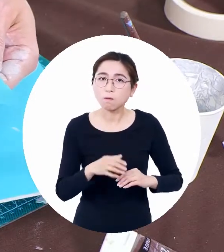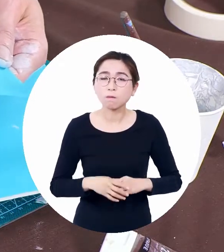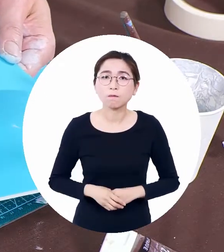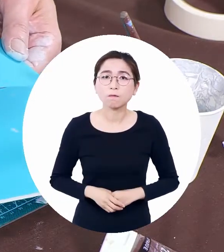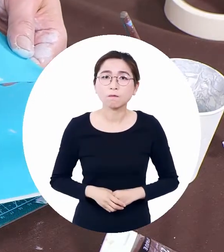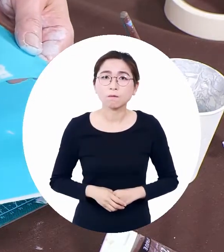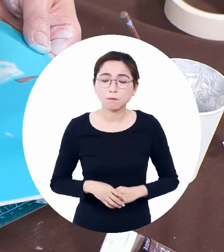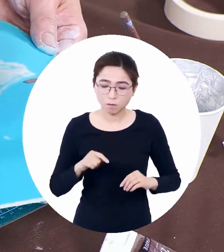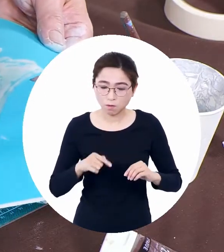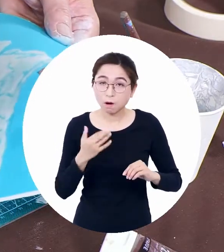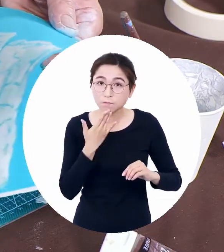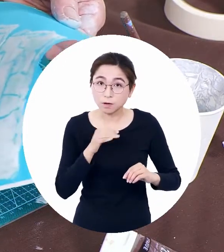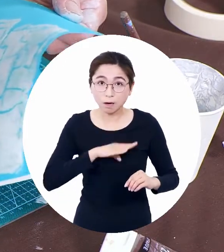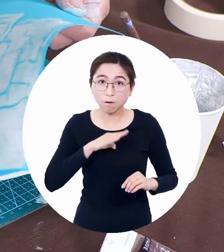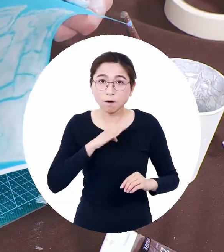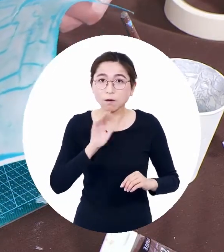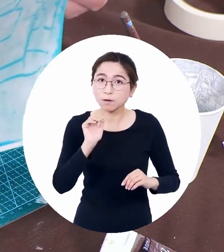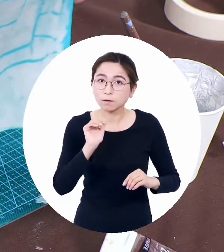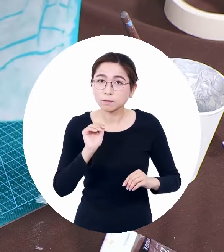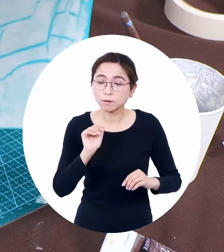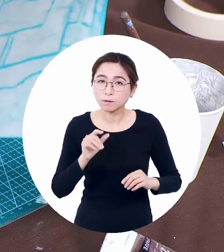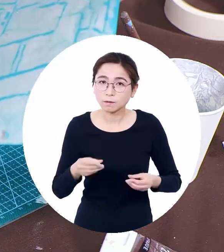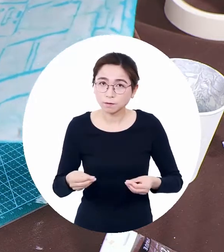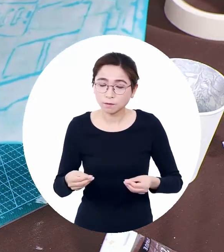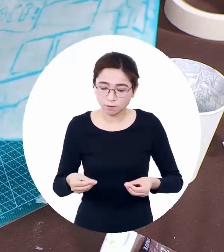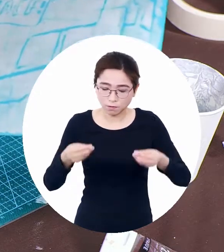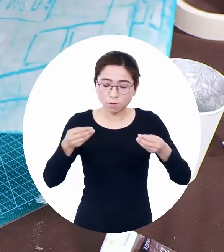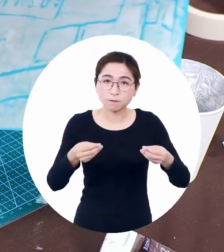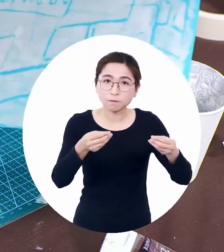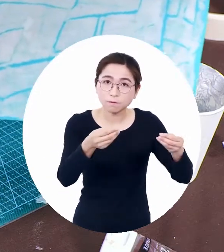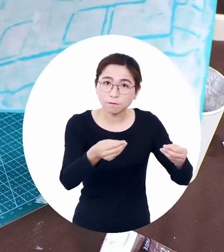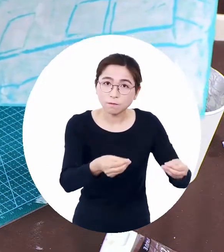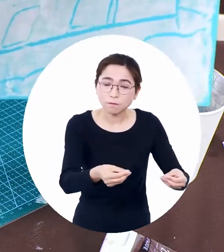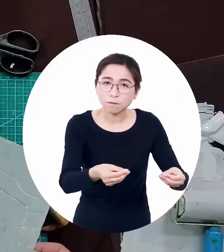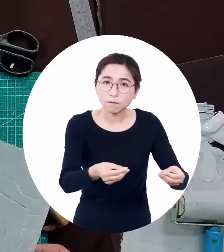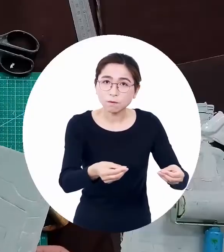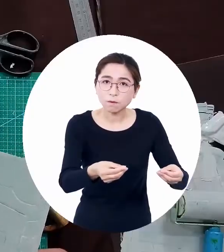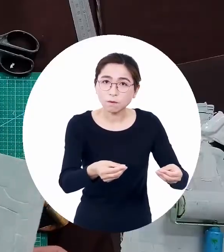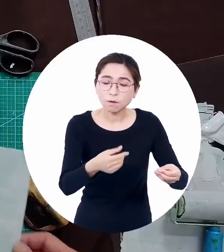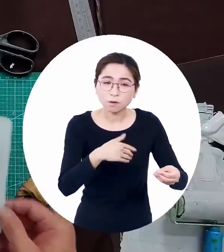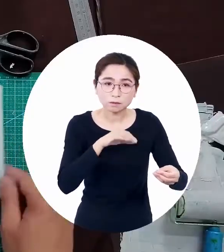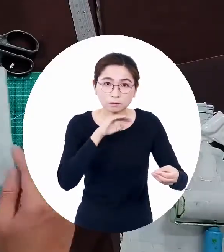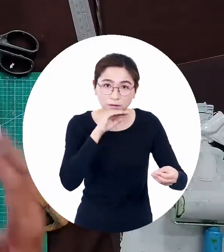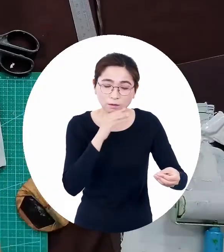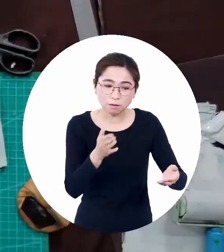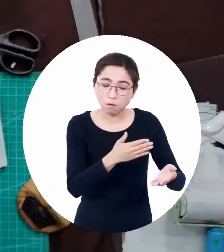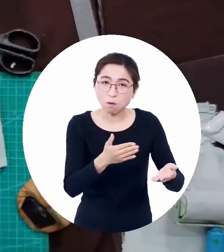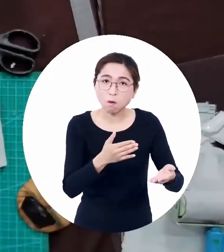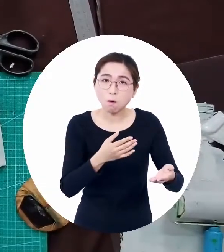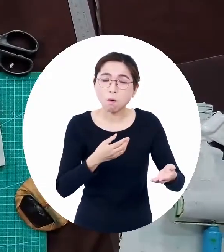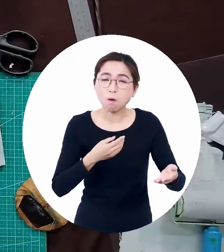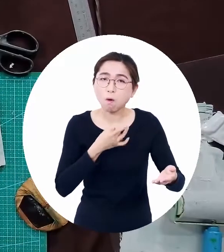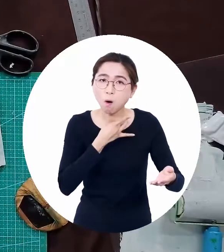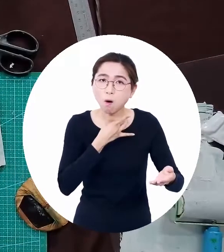咯？我哋購物啦，今次咁可以可以。咁咪跟住我等佢乾